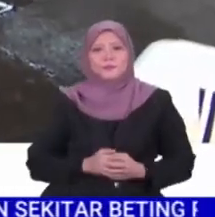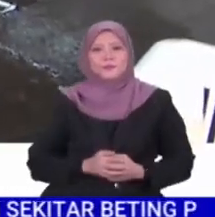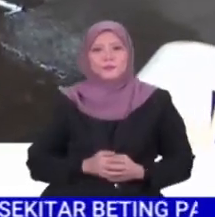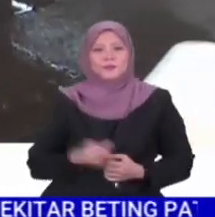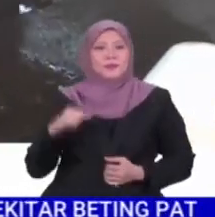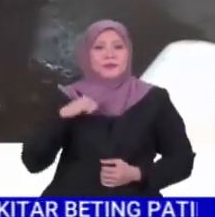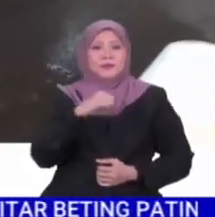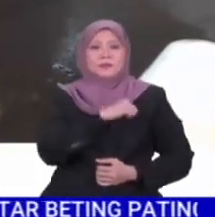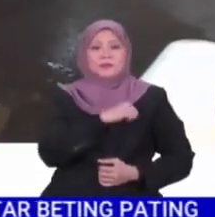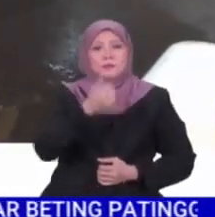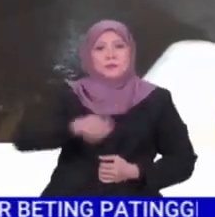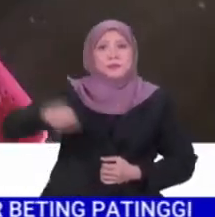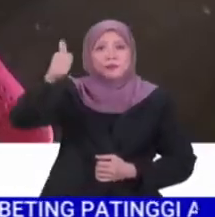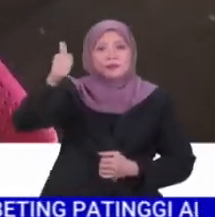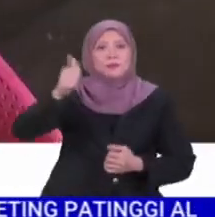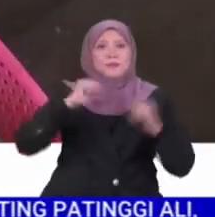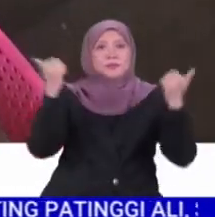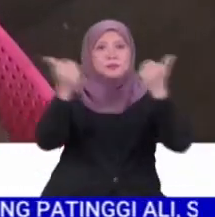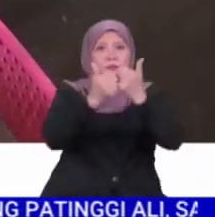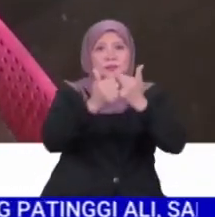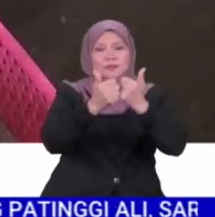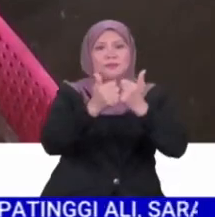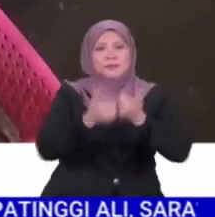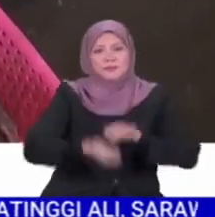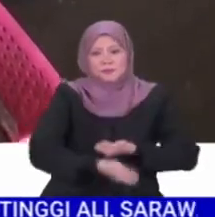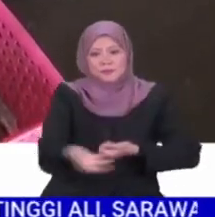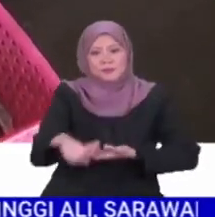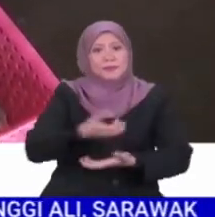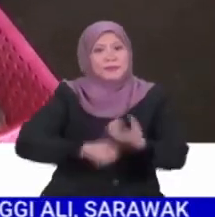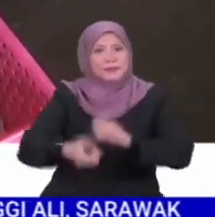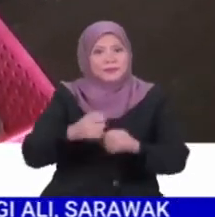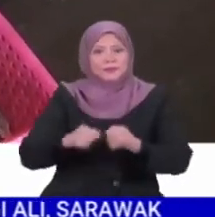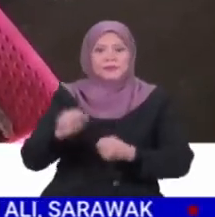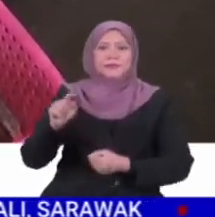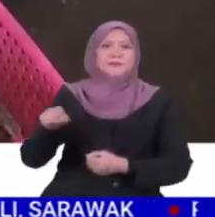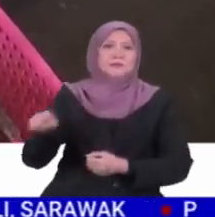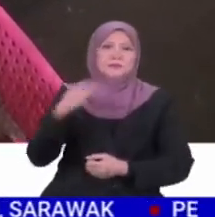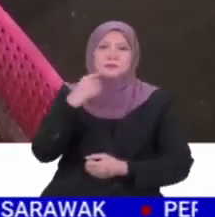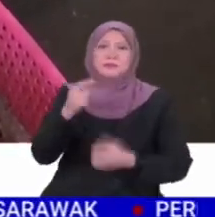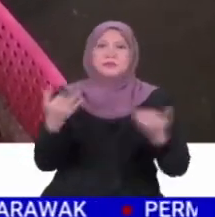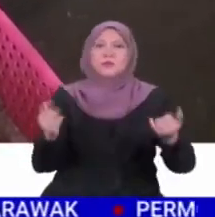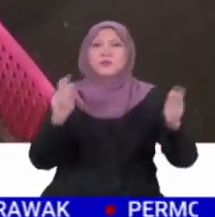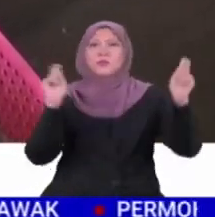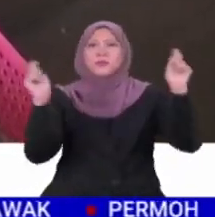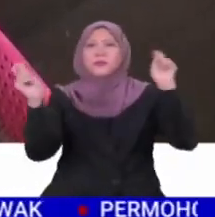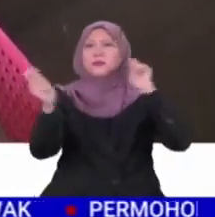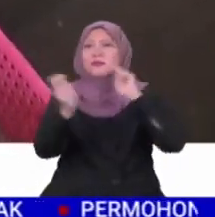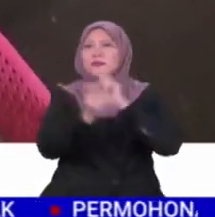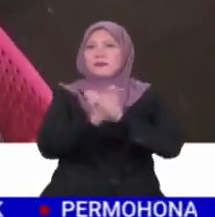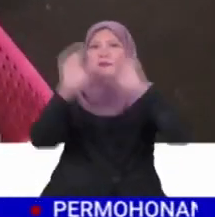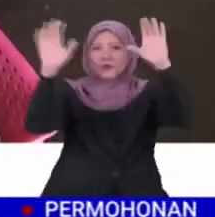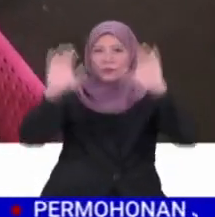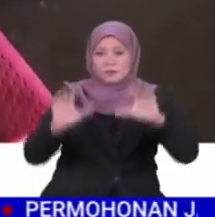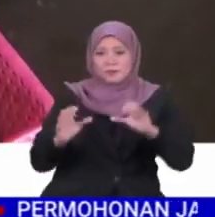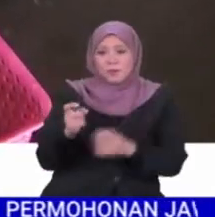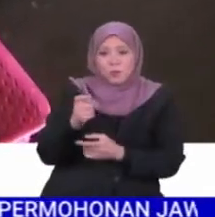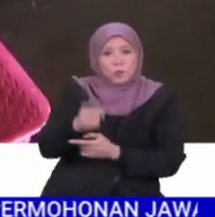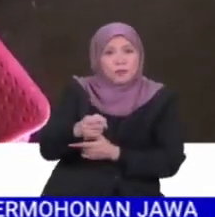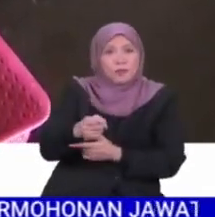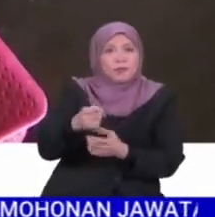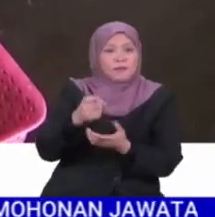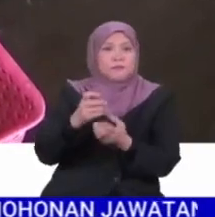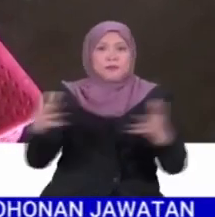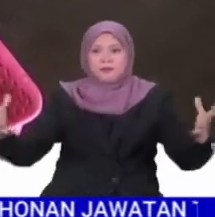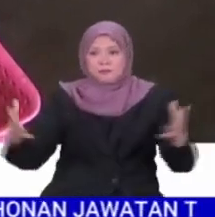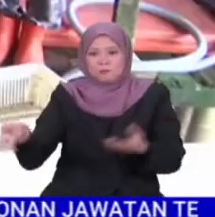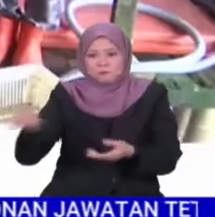Menurut ahli Lembaga Pengarah Persatuan Nelayan Kawasan Perlis Selatan, Abu Bakar Saad, perubahan cuaca ketika ini membolehkan tangkapan udang meningkat berbanding